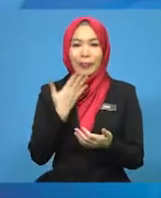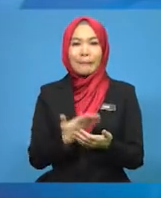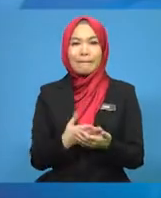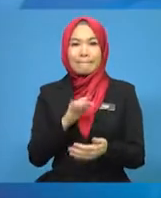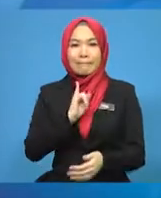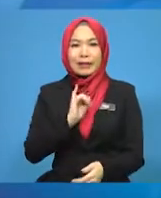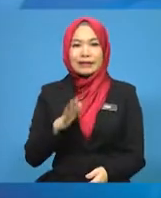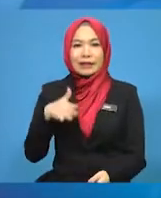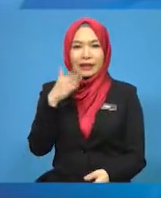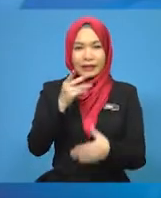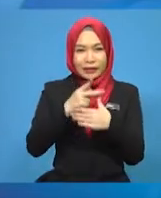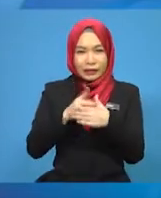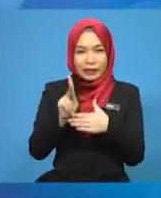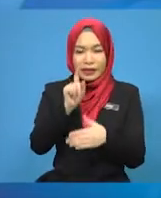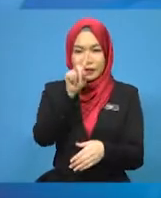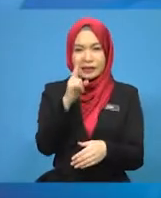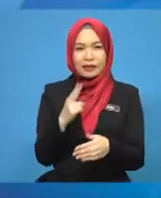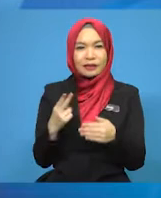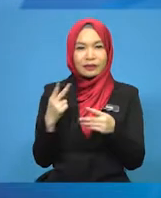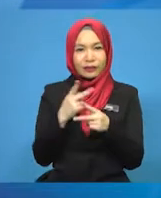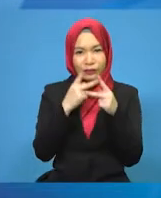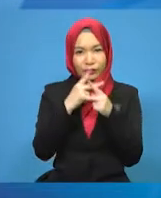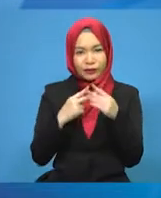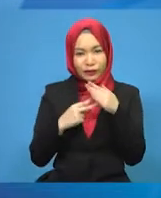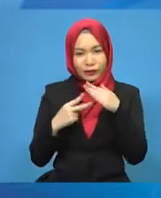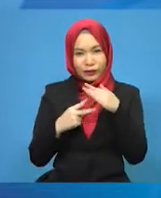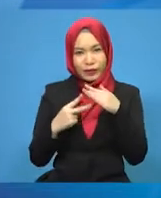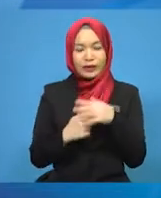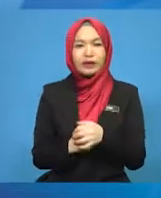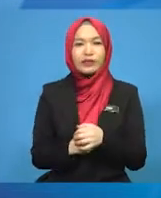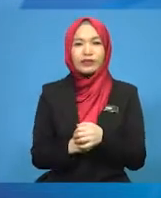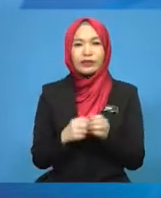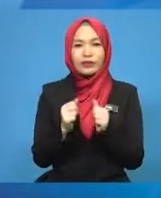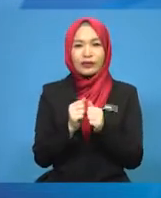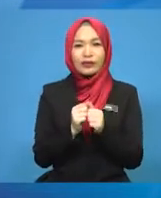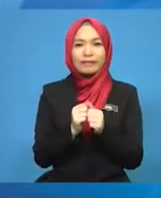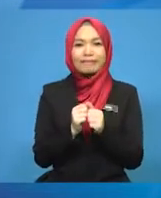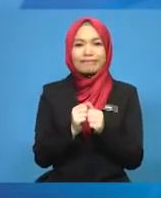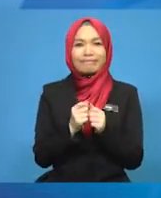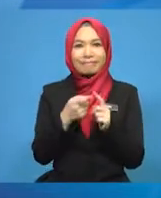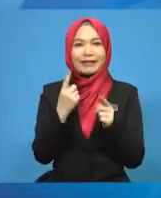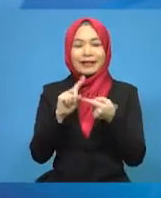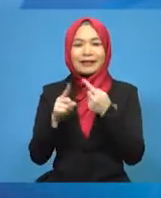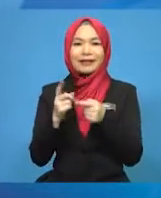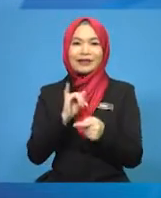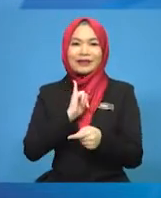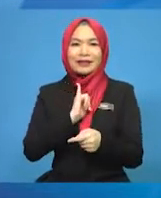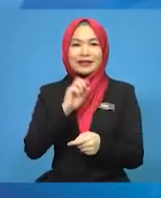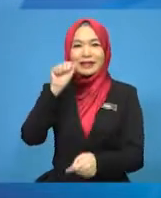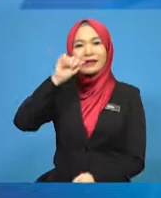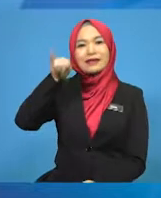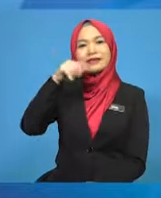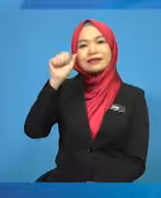saya akan kongsikan satu video dari sahabat saya yang dikenali sebagai Ajar di media sosial. Moto